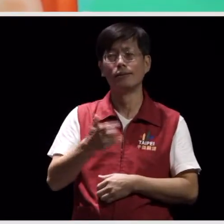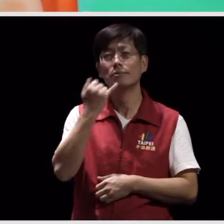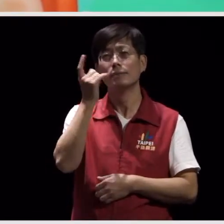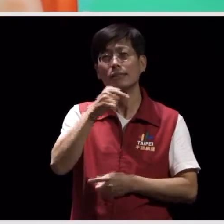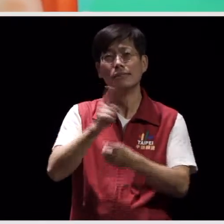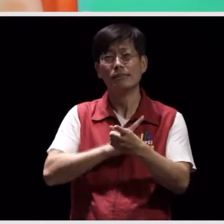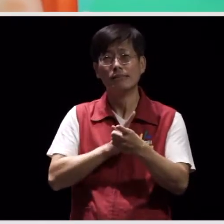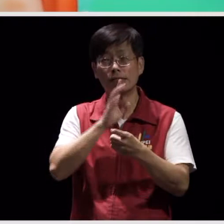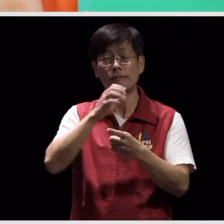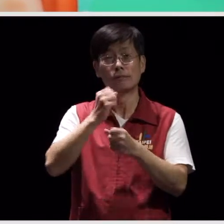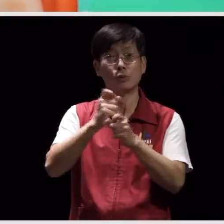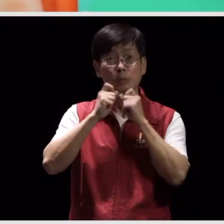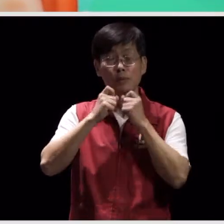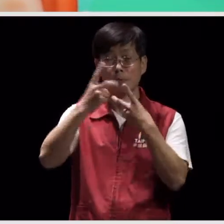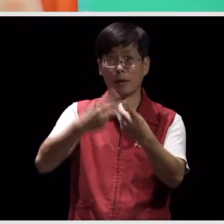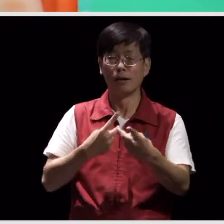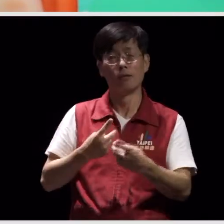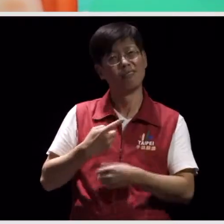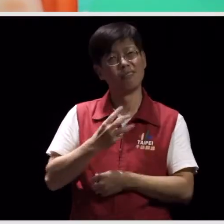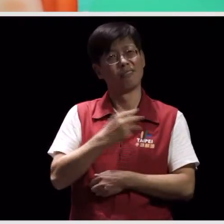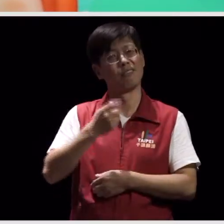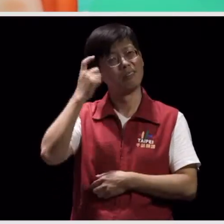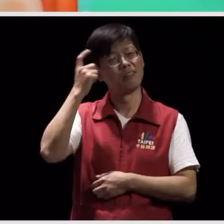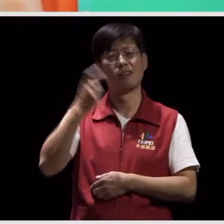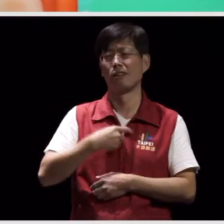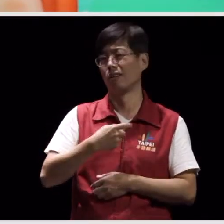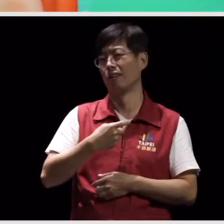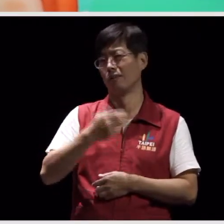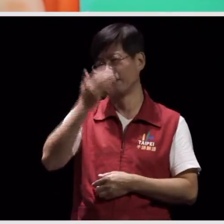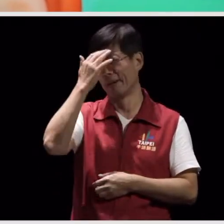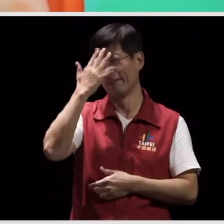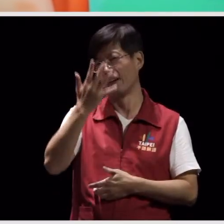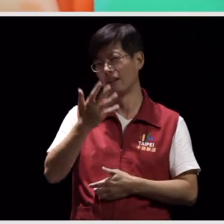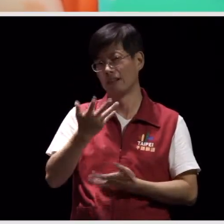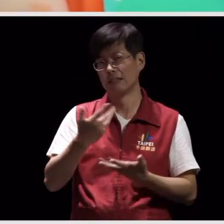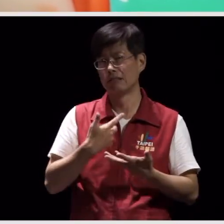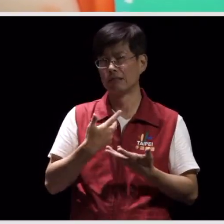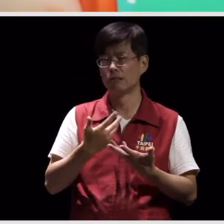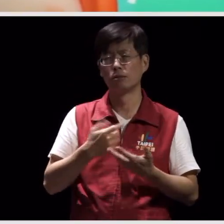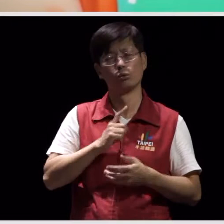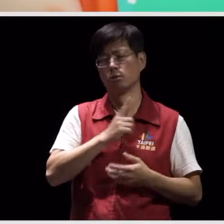你的那个作品寄来好了。赵爷爷想说，哎，太麻烦了，也不知道会不会损毁，